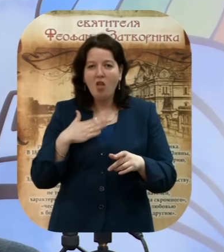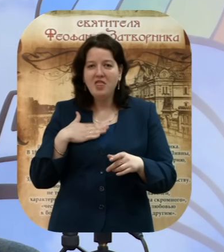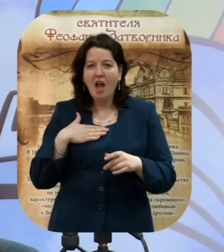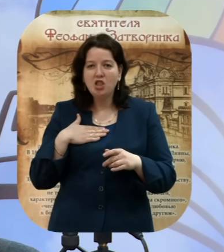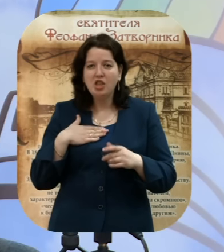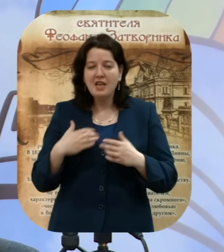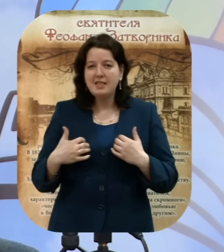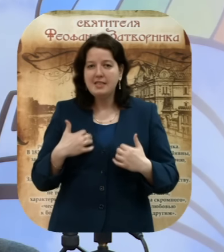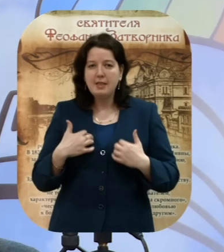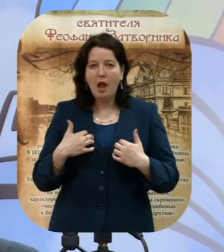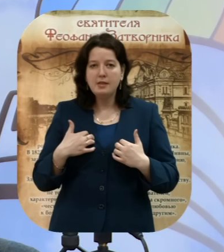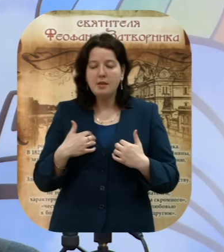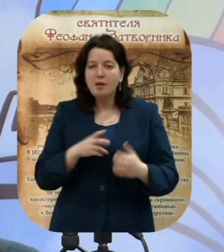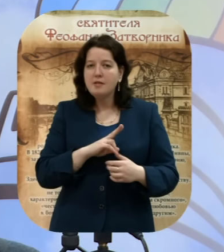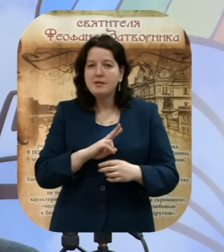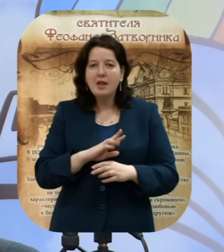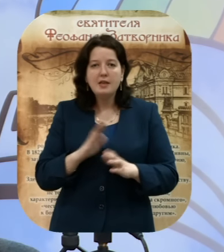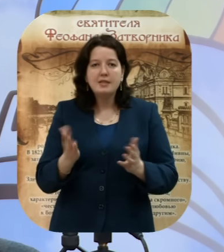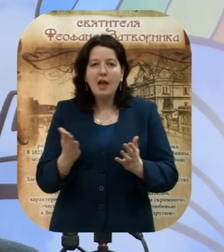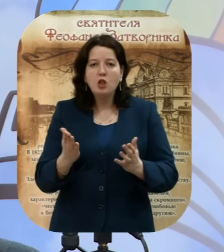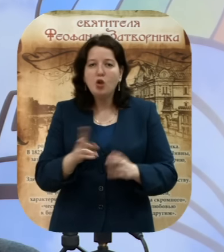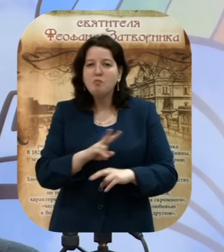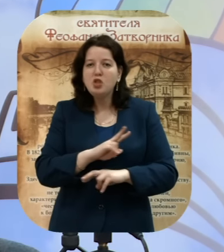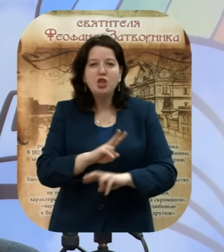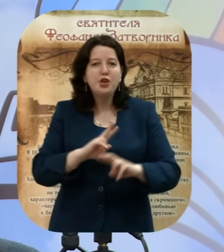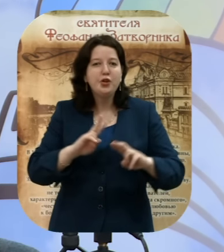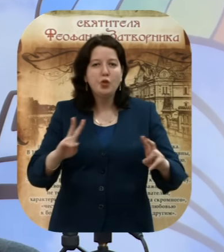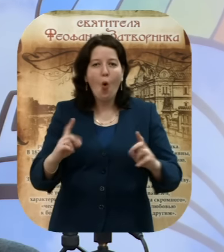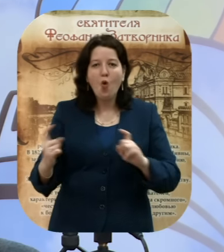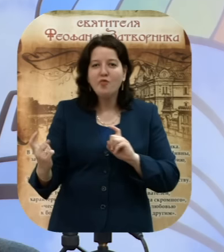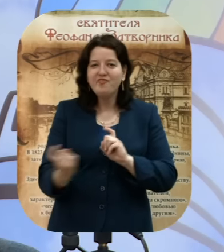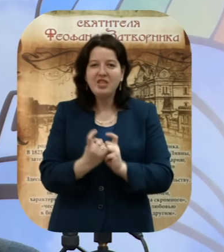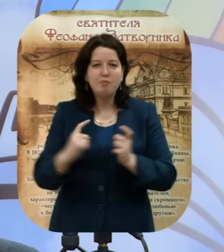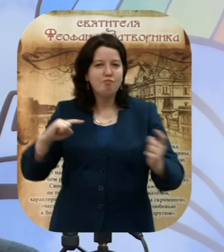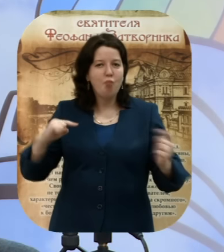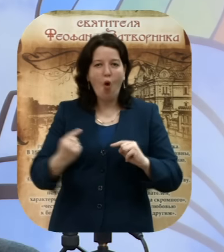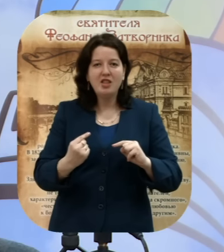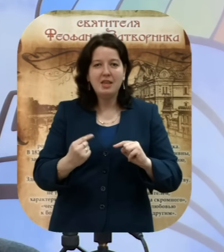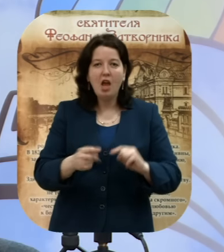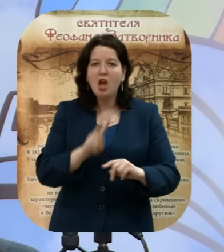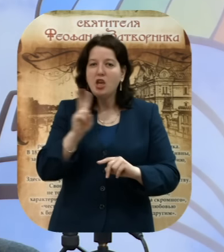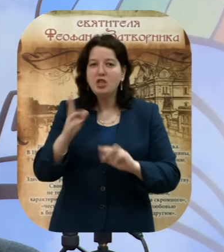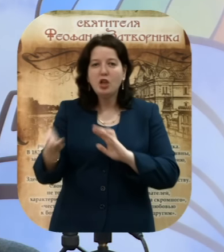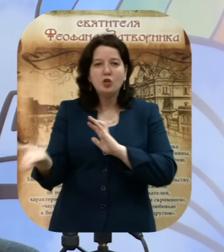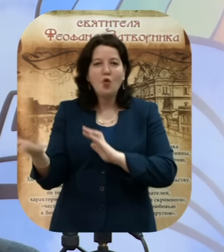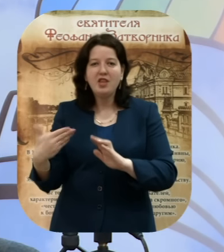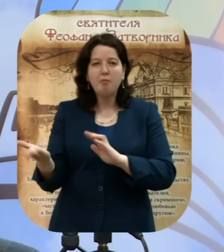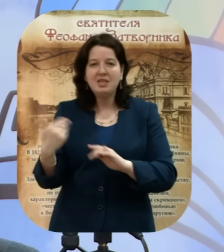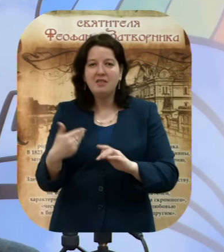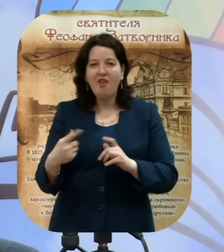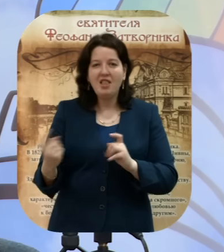с которыми никто не борется и никто не призывает бороться.